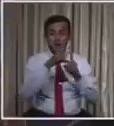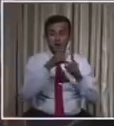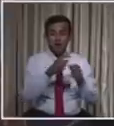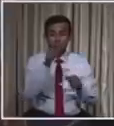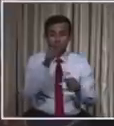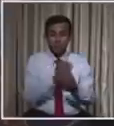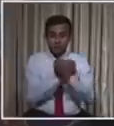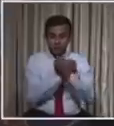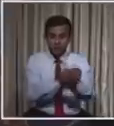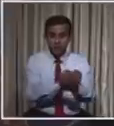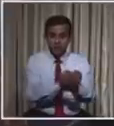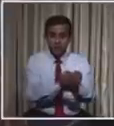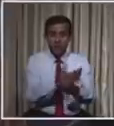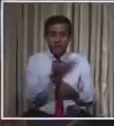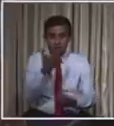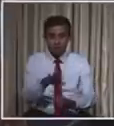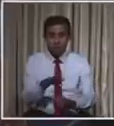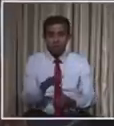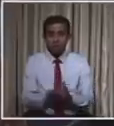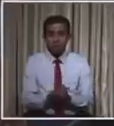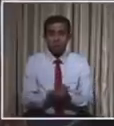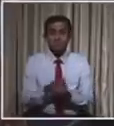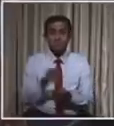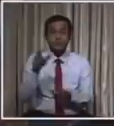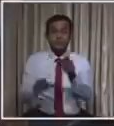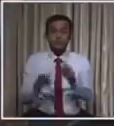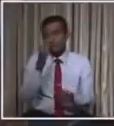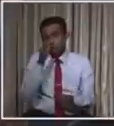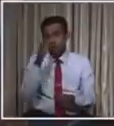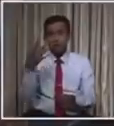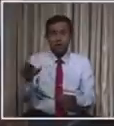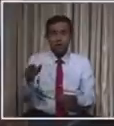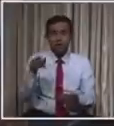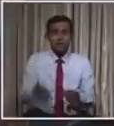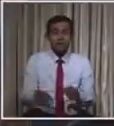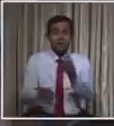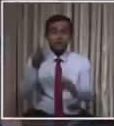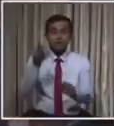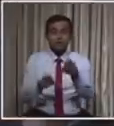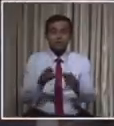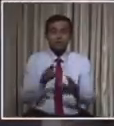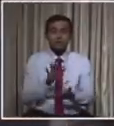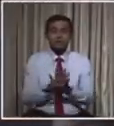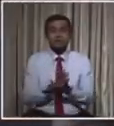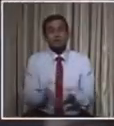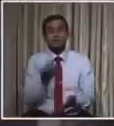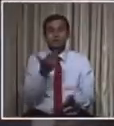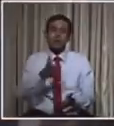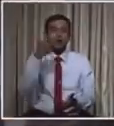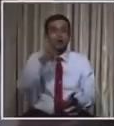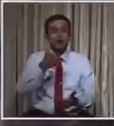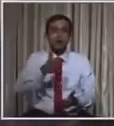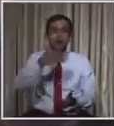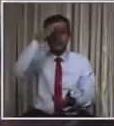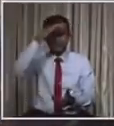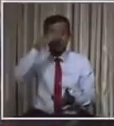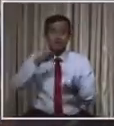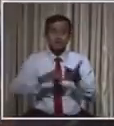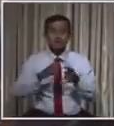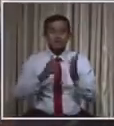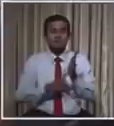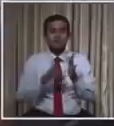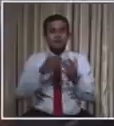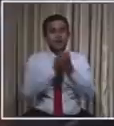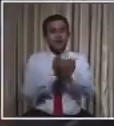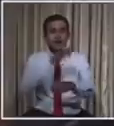ගත්තා අසාත්සාලිව අත්අඩංගුවට අරගෙන ජනතාව රැවැට්ටුවා දැන් ජනතාව පිනවන්න උත්සාහ කරා හරි අපි පාස්කු එකේ සාලිව අත්අඩංගුවට